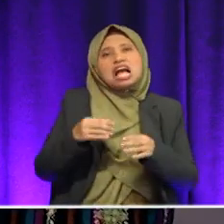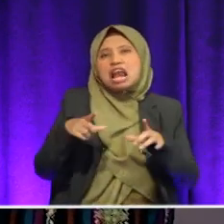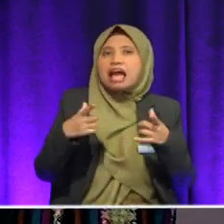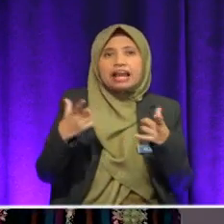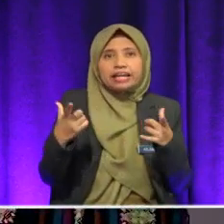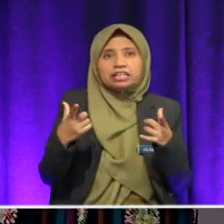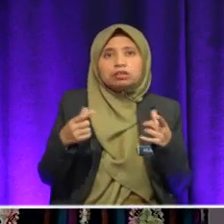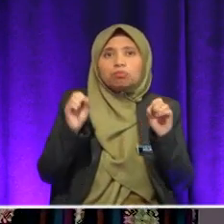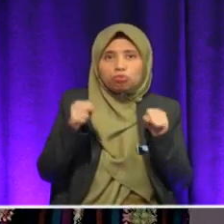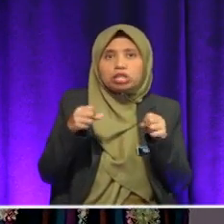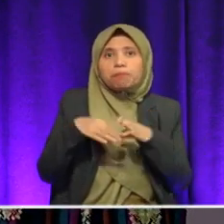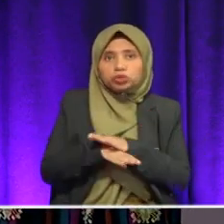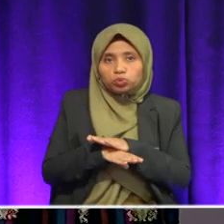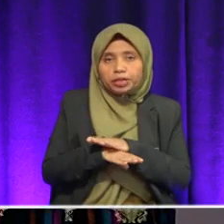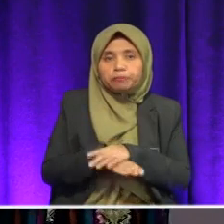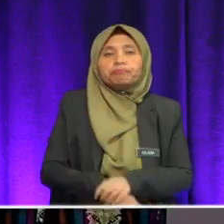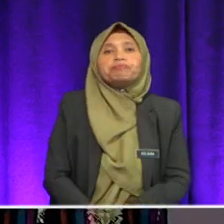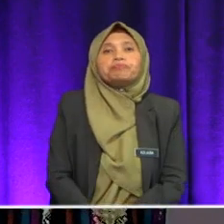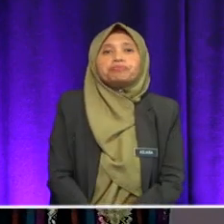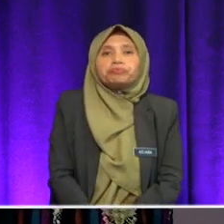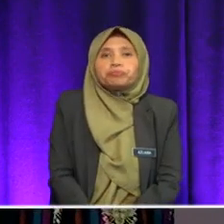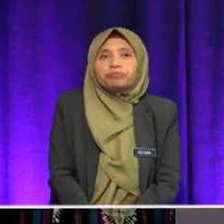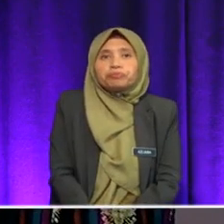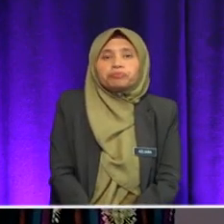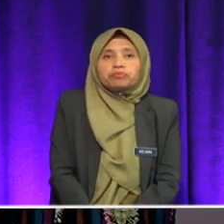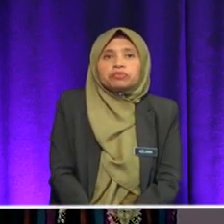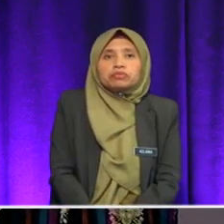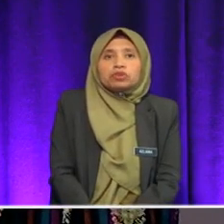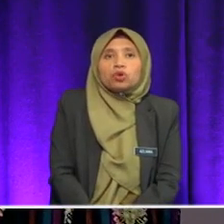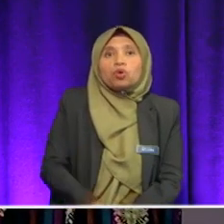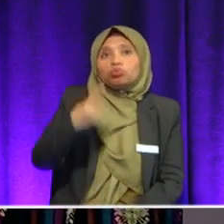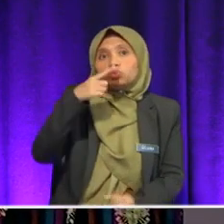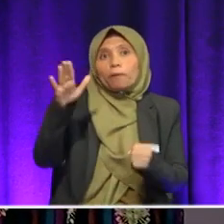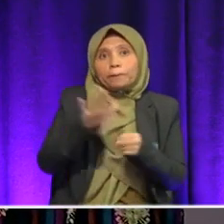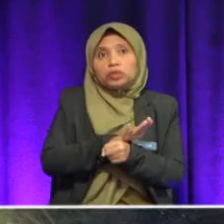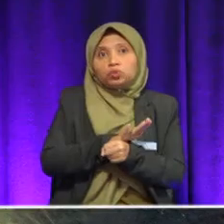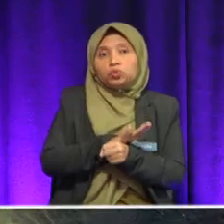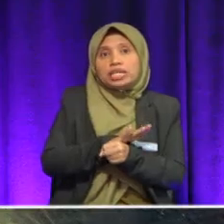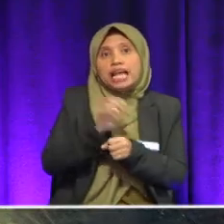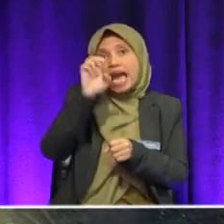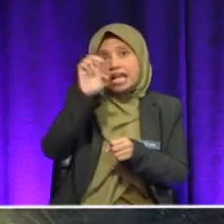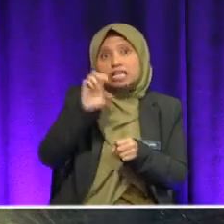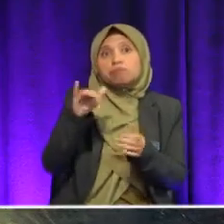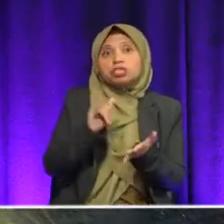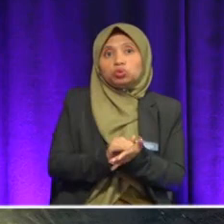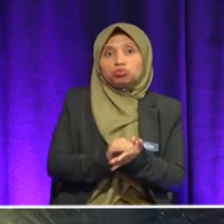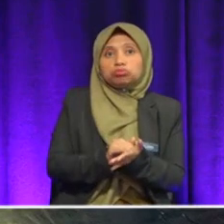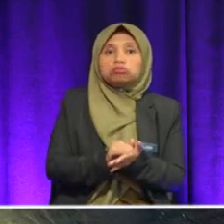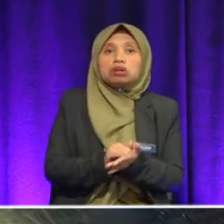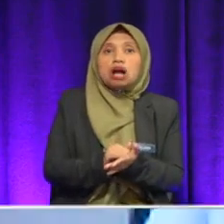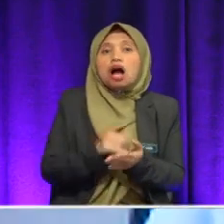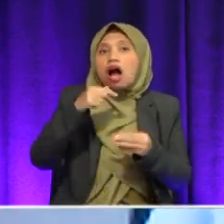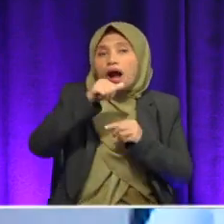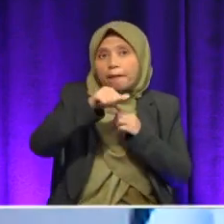dimasukkan dalam pakaian tersebut Iya untuk memenuhi apakah yang tersebut ini Apabila